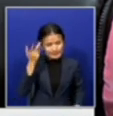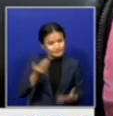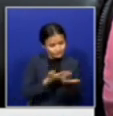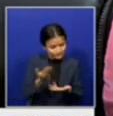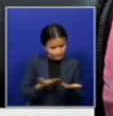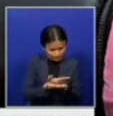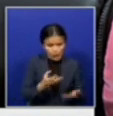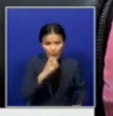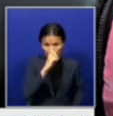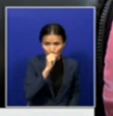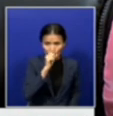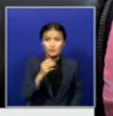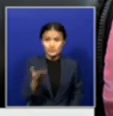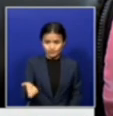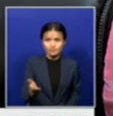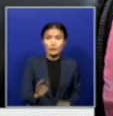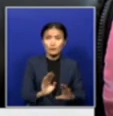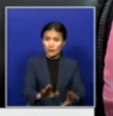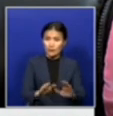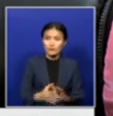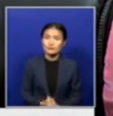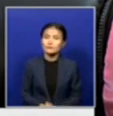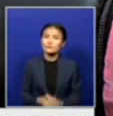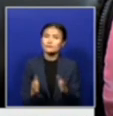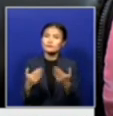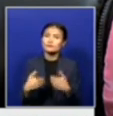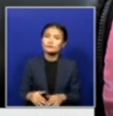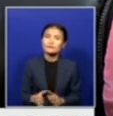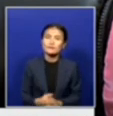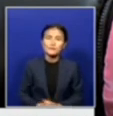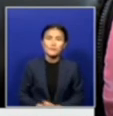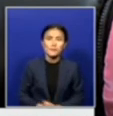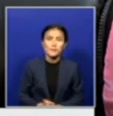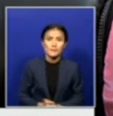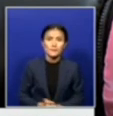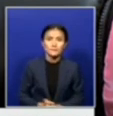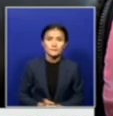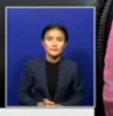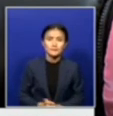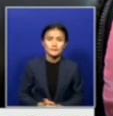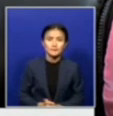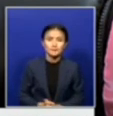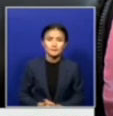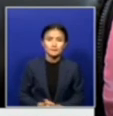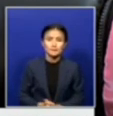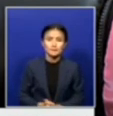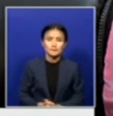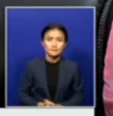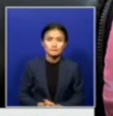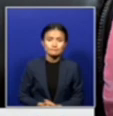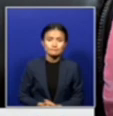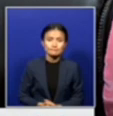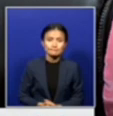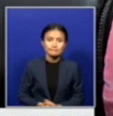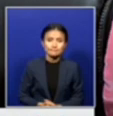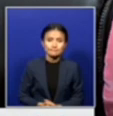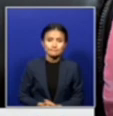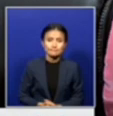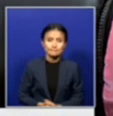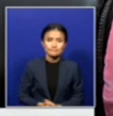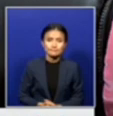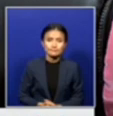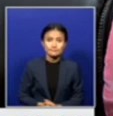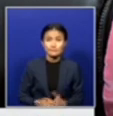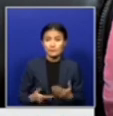ครับที่กระผมต้องกราบเรียนท่านประธานไปยังท่านนายกรัฐมนตรีคือท่านจะทำอย่างไร